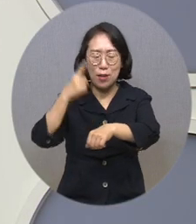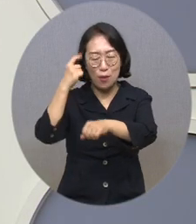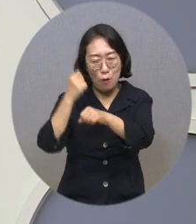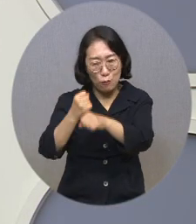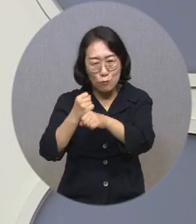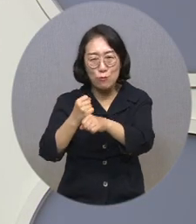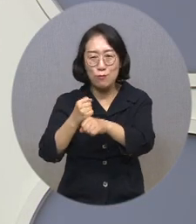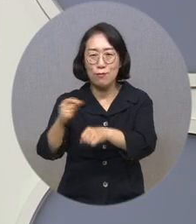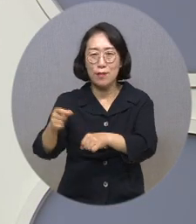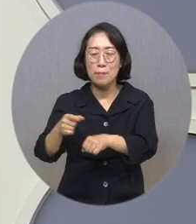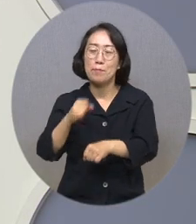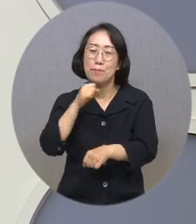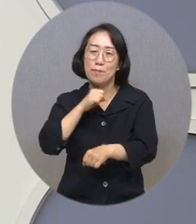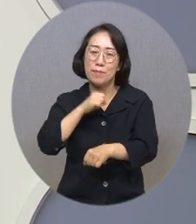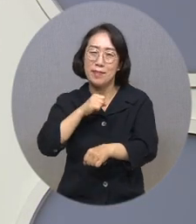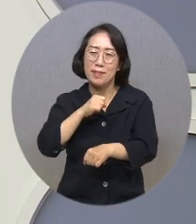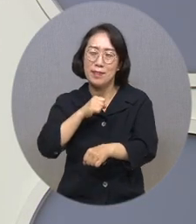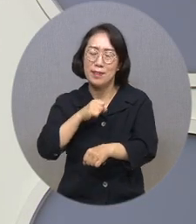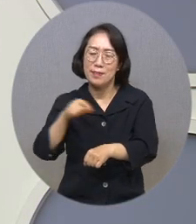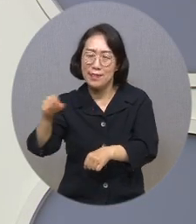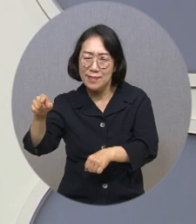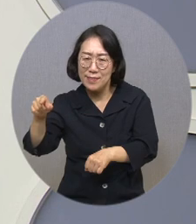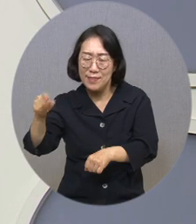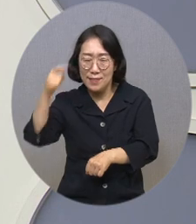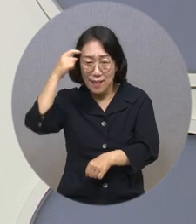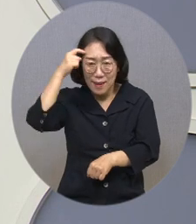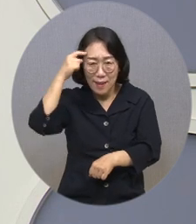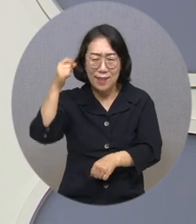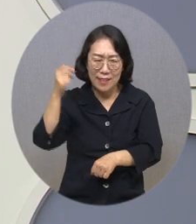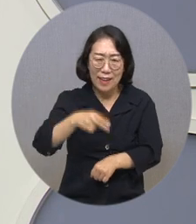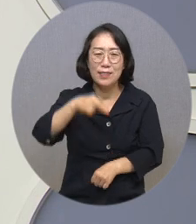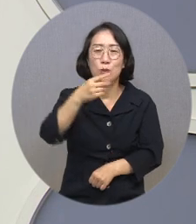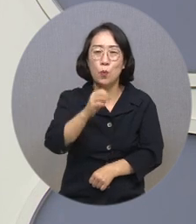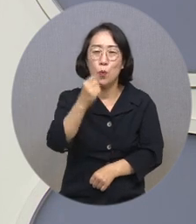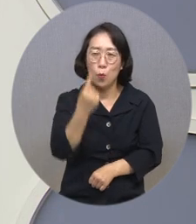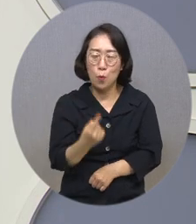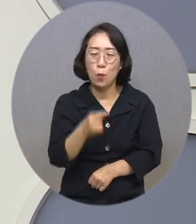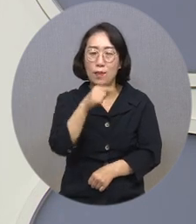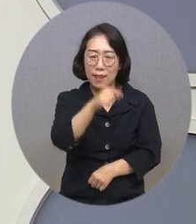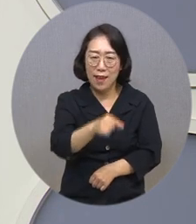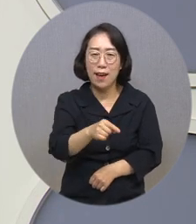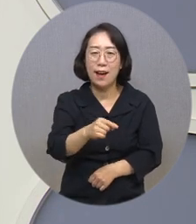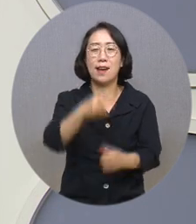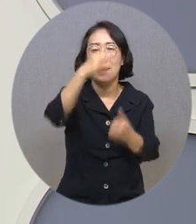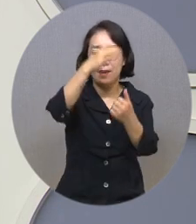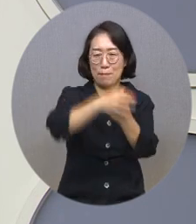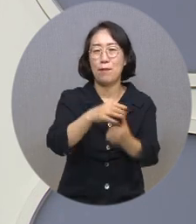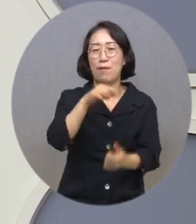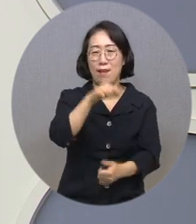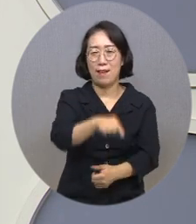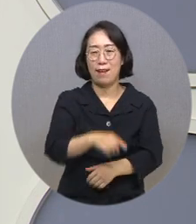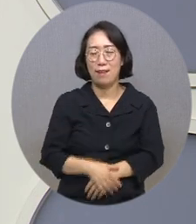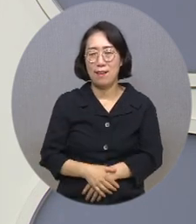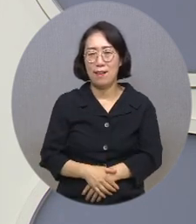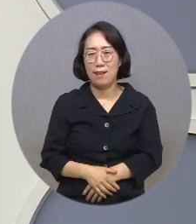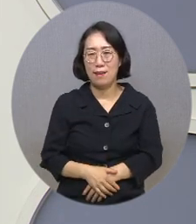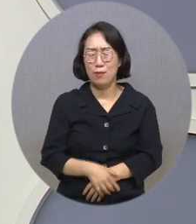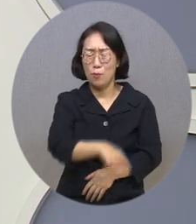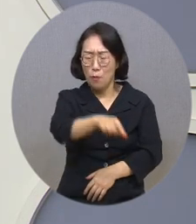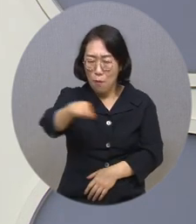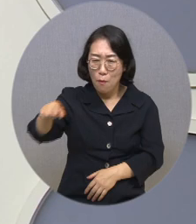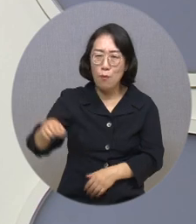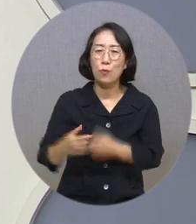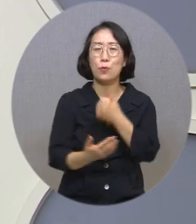게 재밌어가지고 망설이다가 다시 이제 송호대학교를 가게 됐는데 네. 어찌됐든 또 주변에서 정말 많이